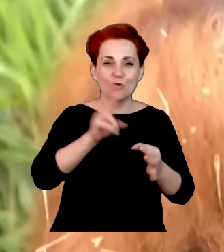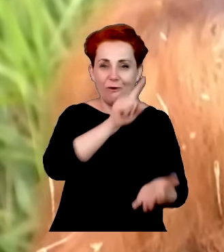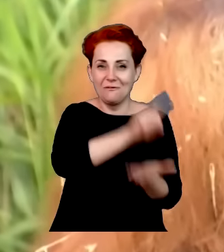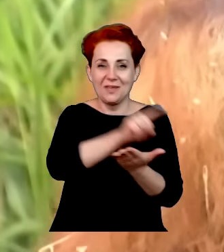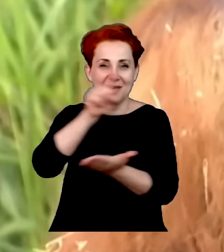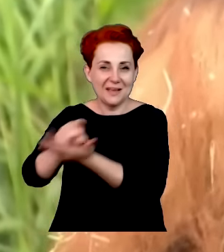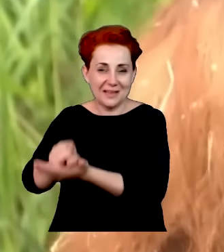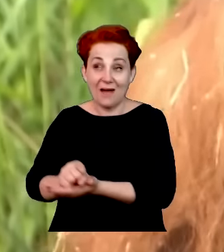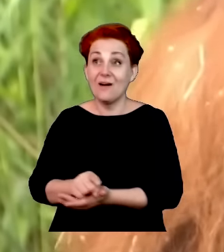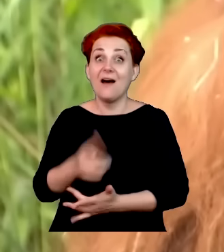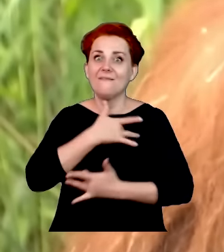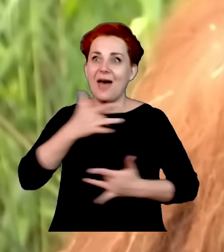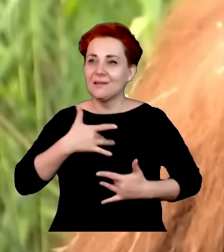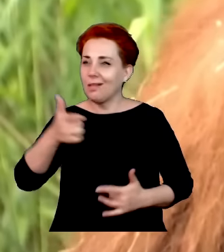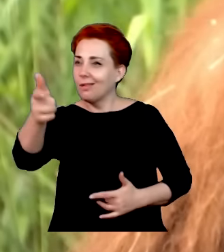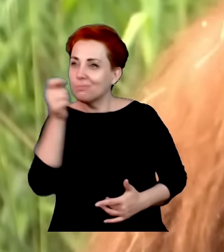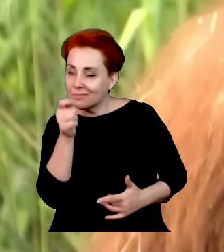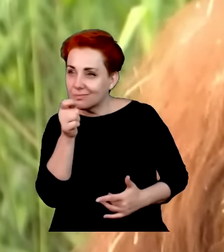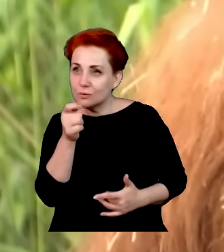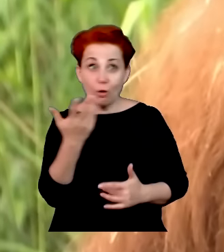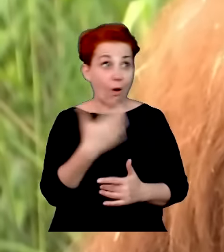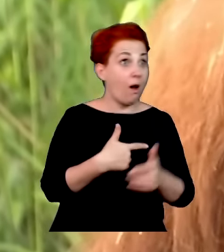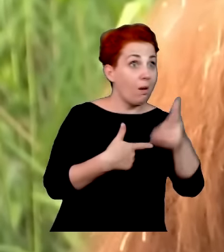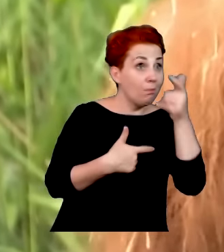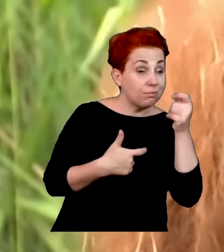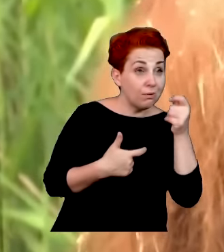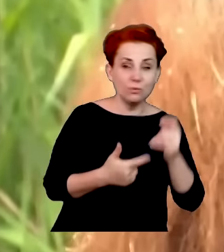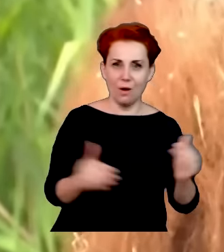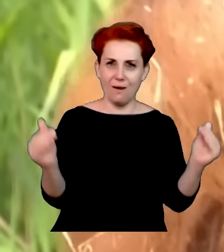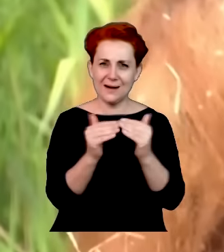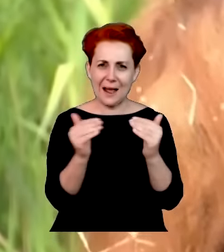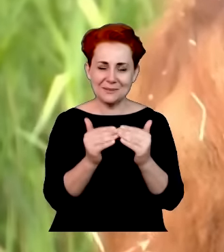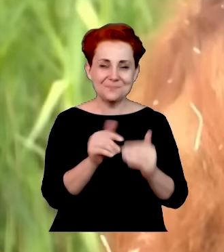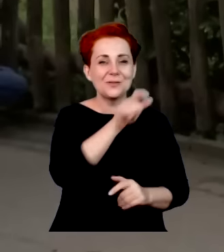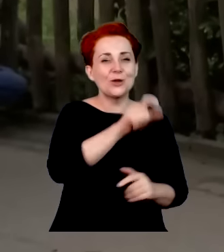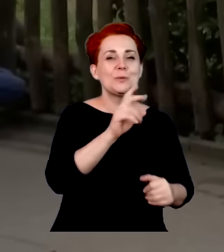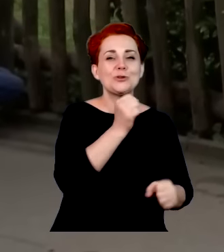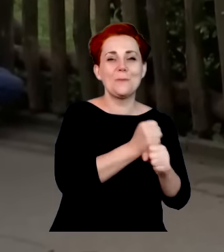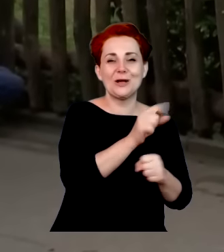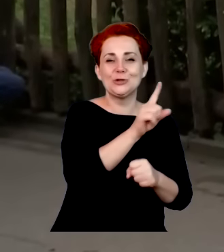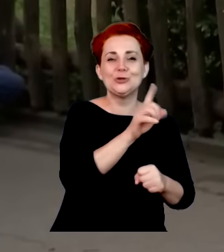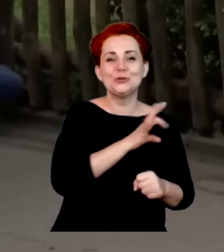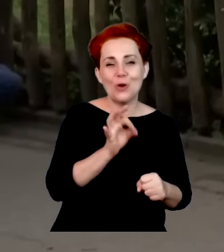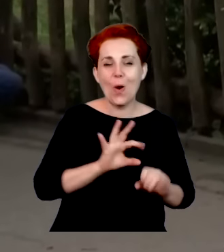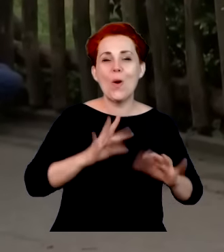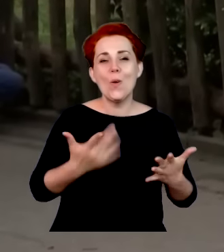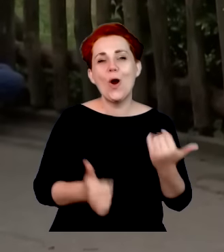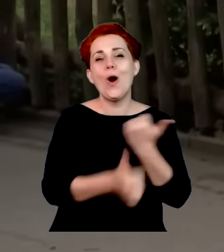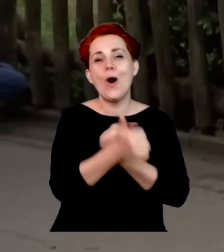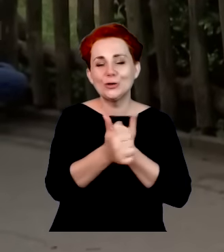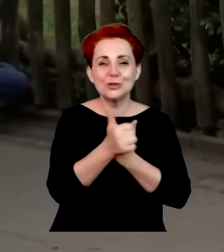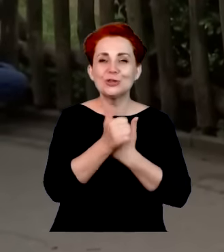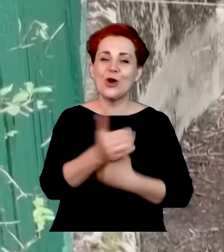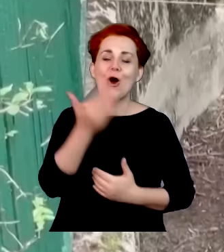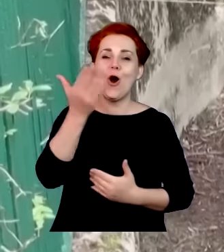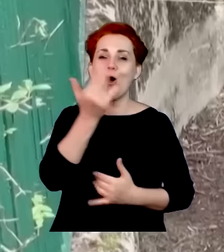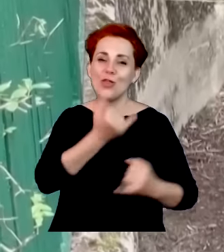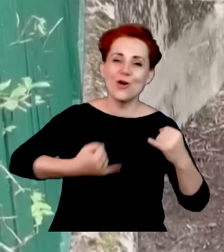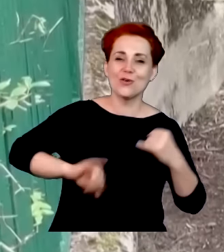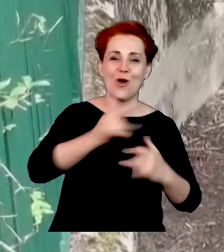w węgierskich barwach. Czy to oznacza remis? Pracownicy ZOO przekonują, że Walter miał na myśli jedynie honorowego gola strzelonego przez